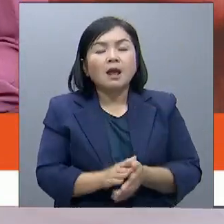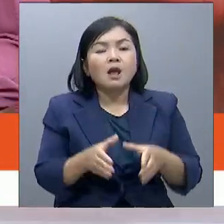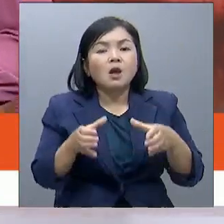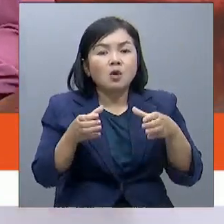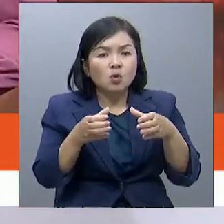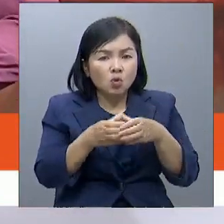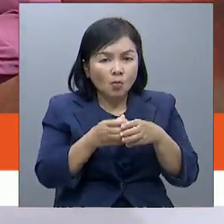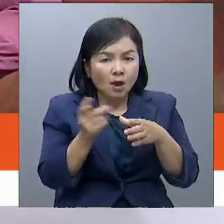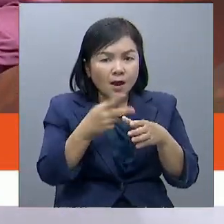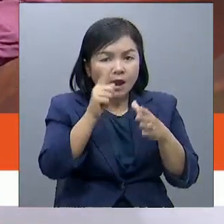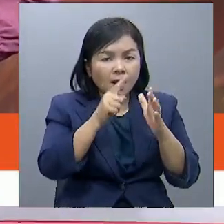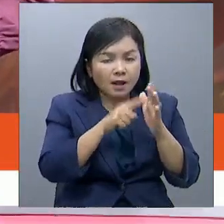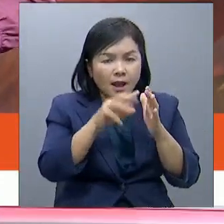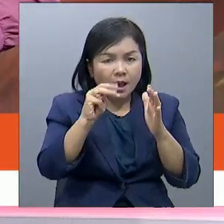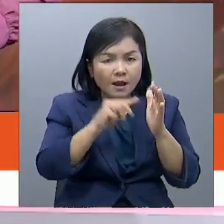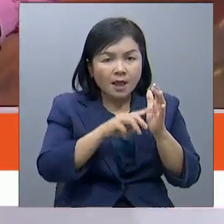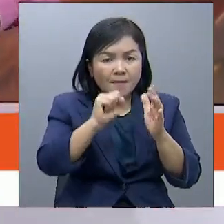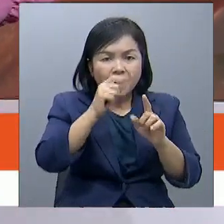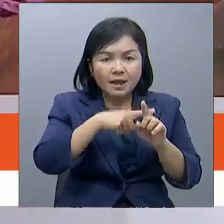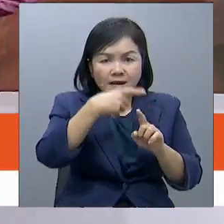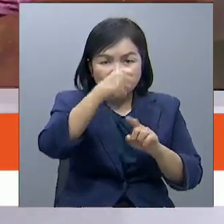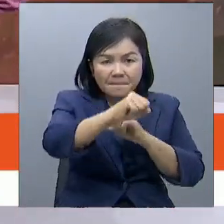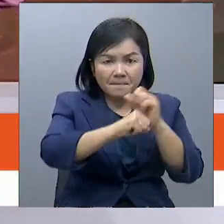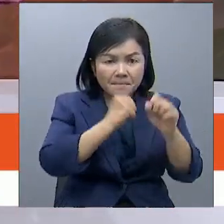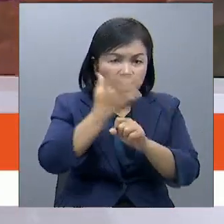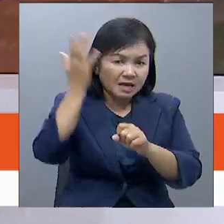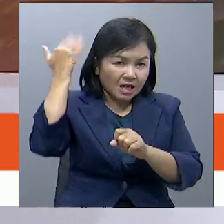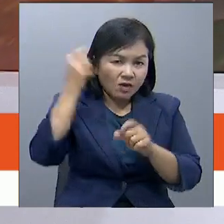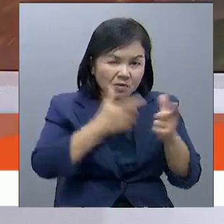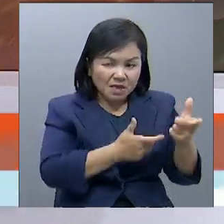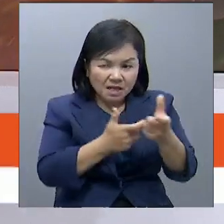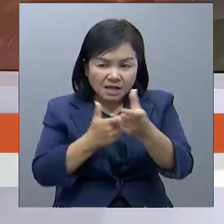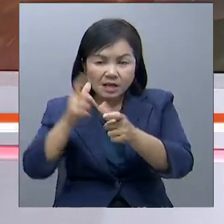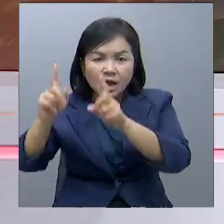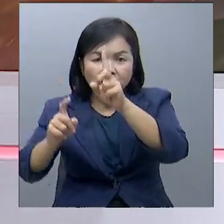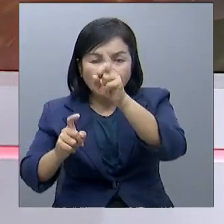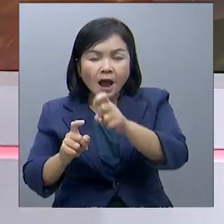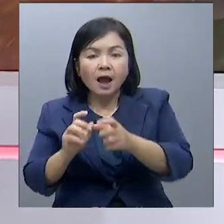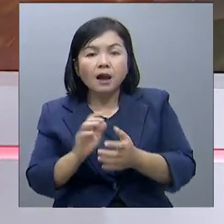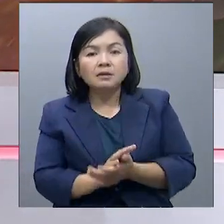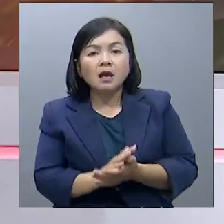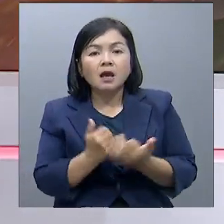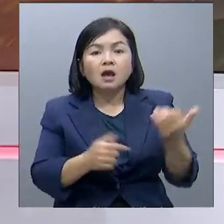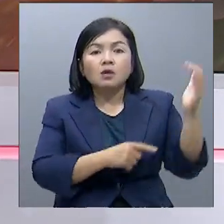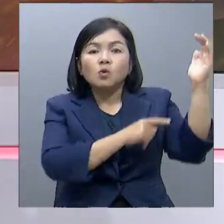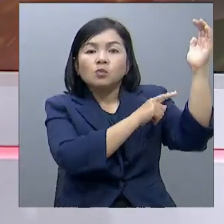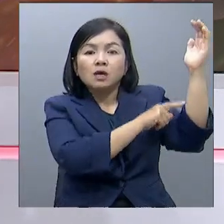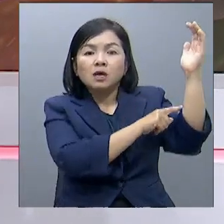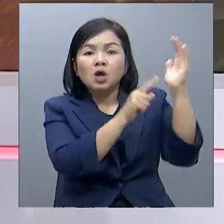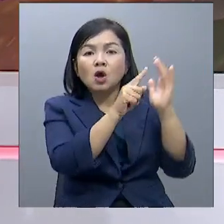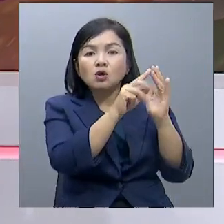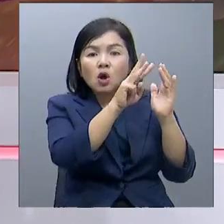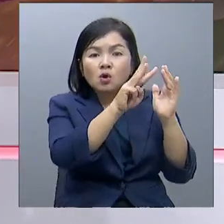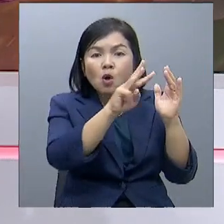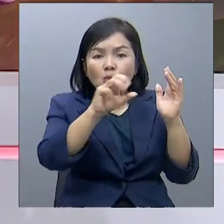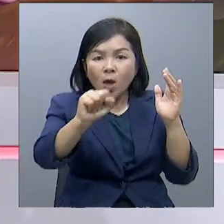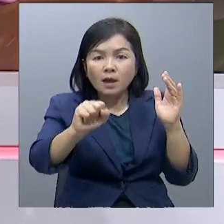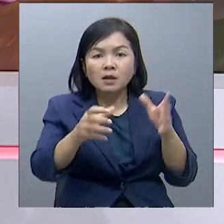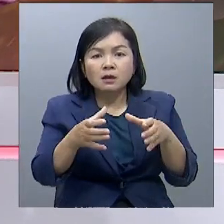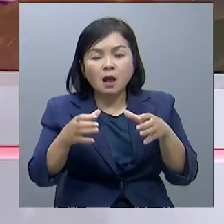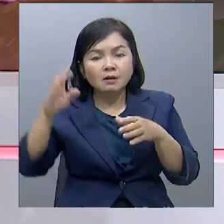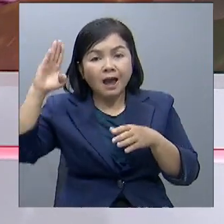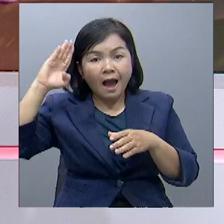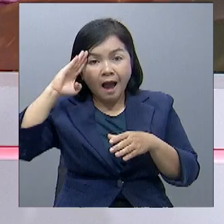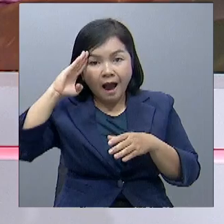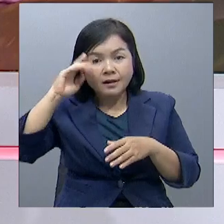อิสราเอลเมื่อเดือนตุลาคมปีที่แล้วนะคะเขตเวสแบงค์เนี่ยก็ถูกอิสราเอลโจมตีหนักขึ้นแล้วก็ถี่ขึ้นจนทำให้มีผู้เสียชีวิต